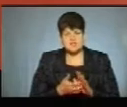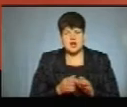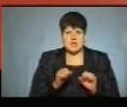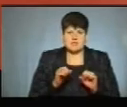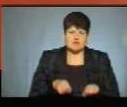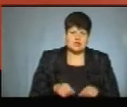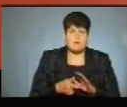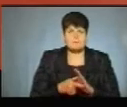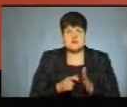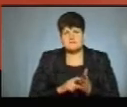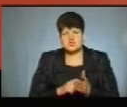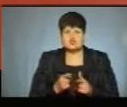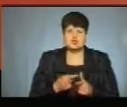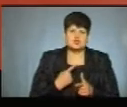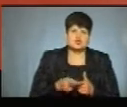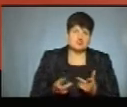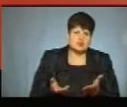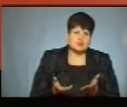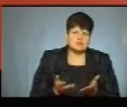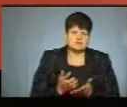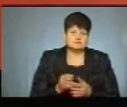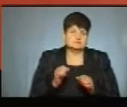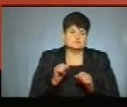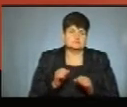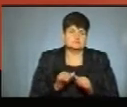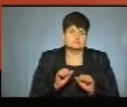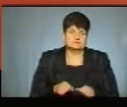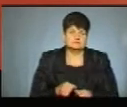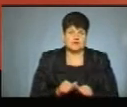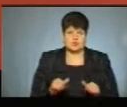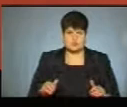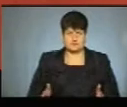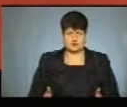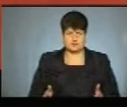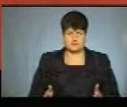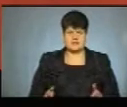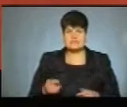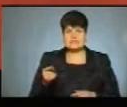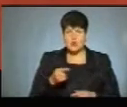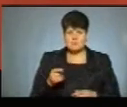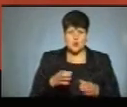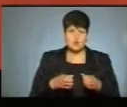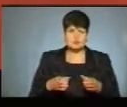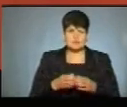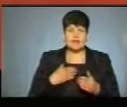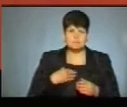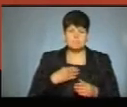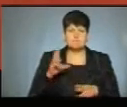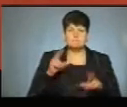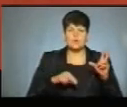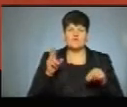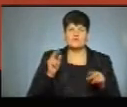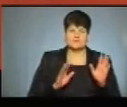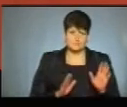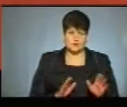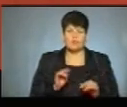чи приміщень, чи ресурсів на розвиток? Ну, з тернопільським осередком нам поталанило в тому розумінні,